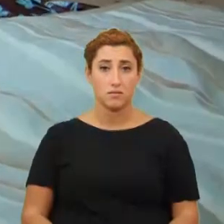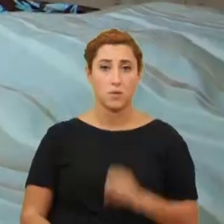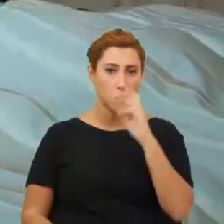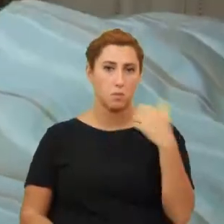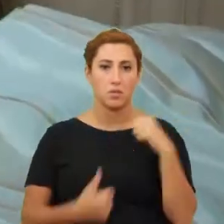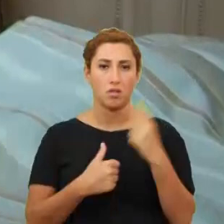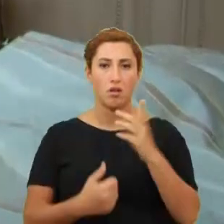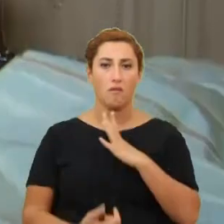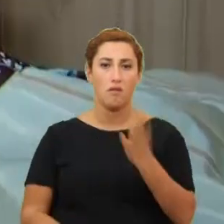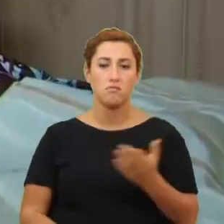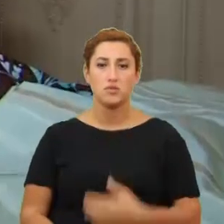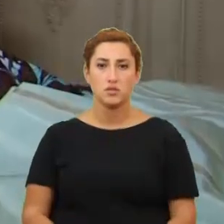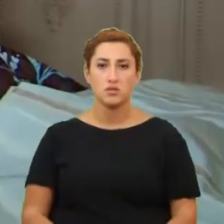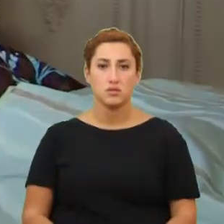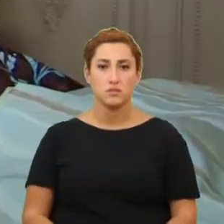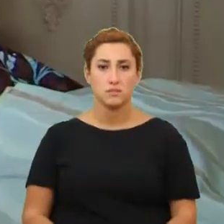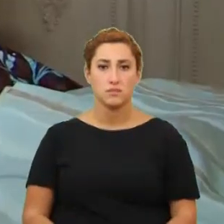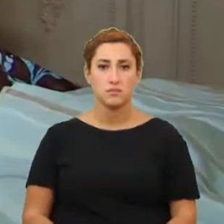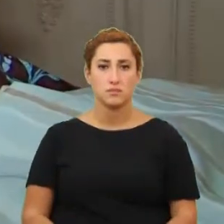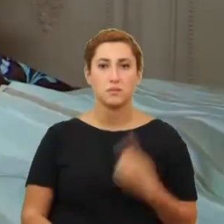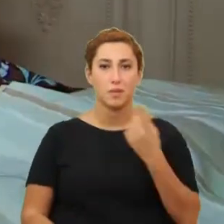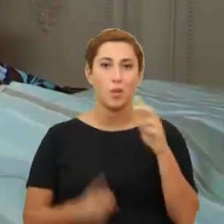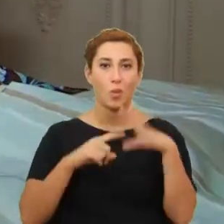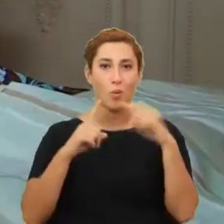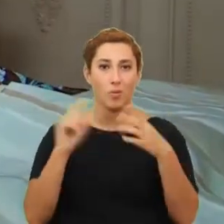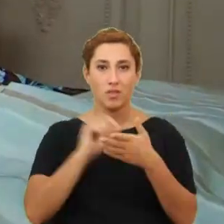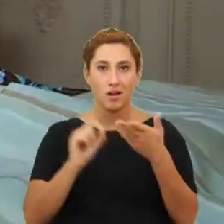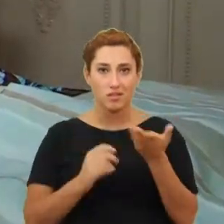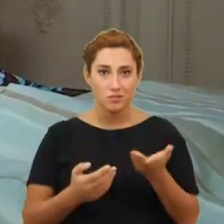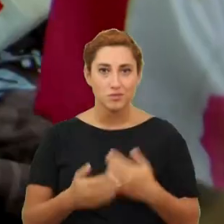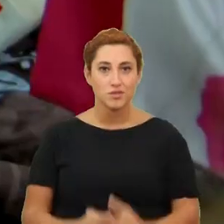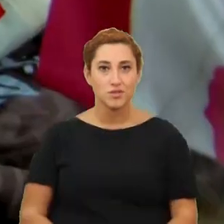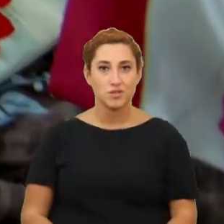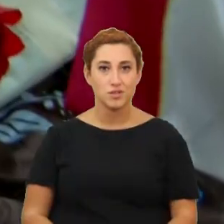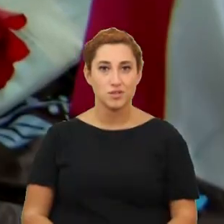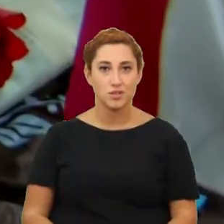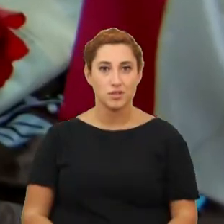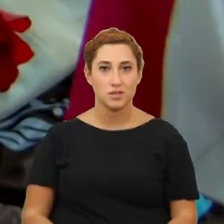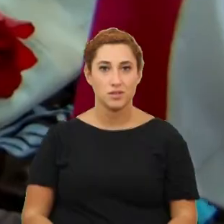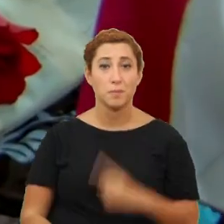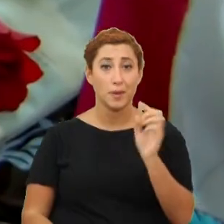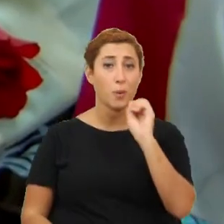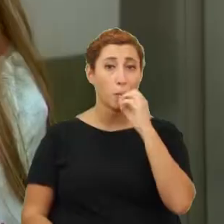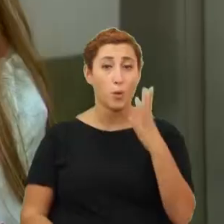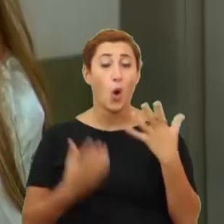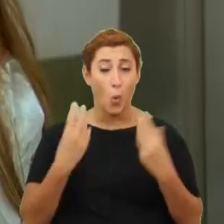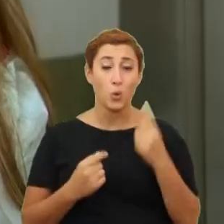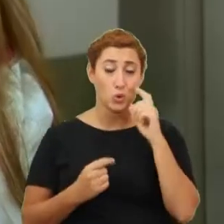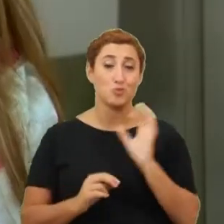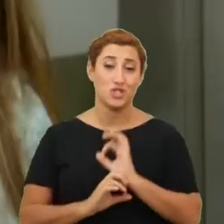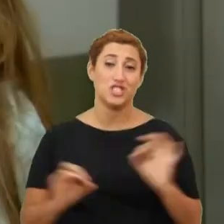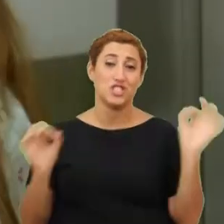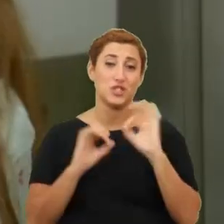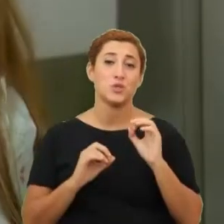Gül daha varmış. Bir tane daha not da varmış. Bir gülle olur mu